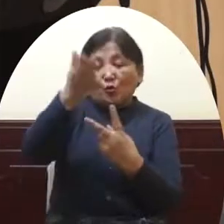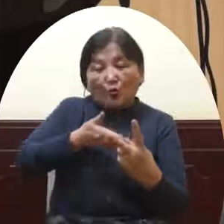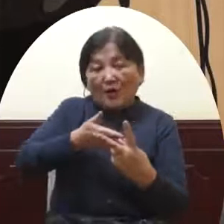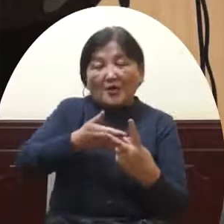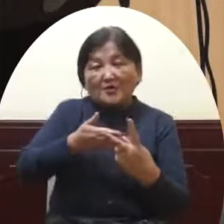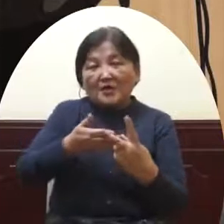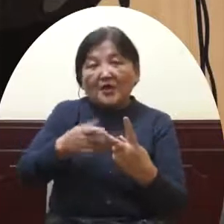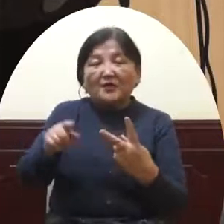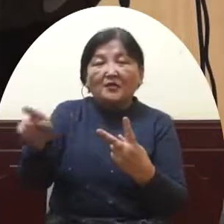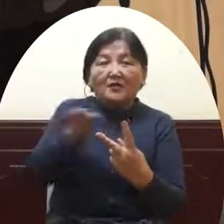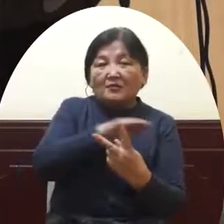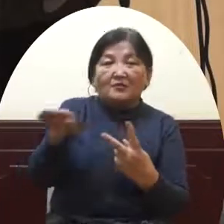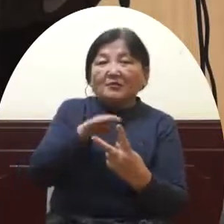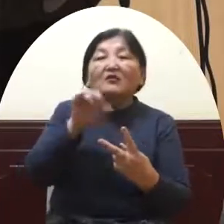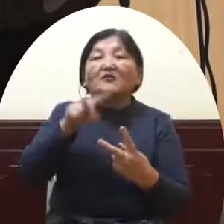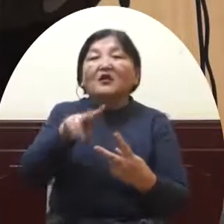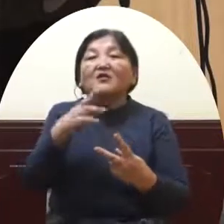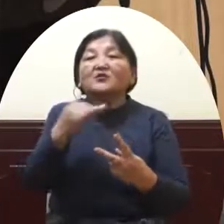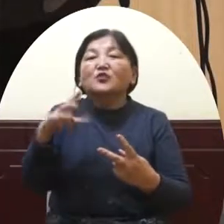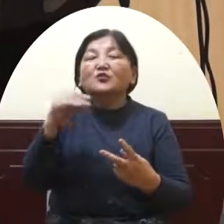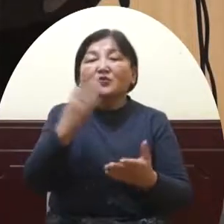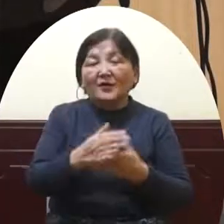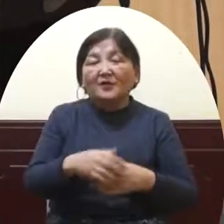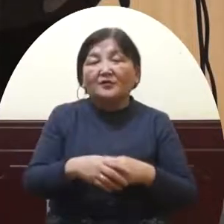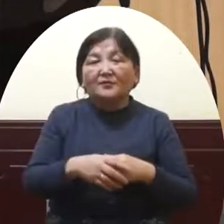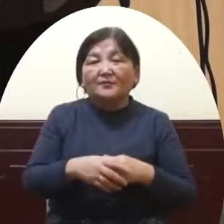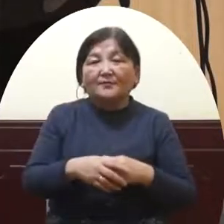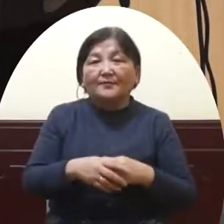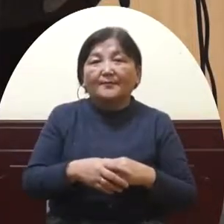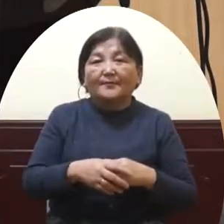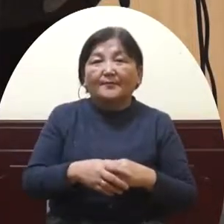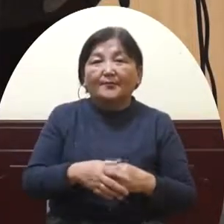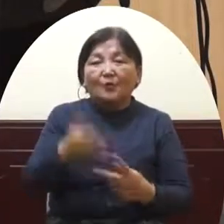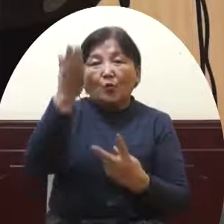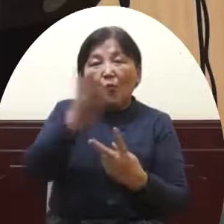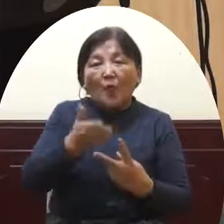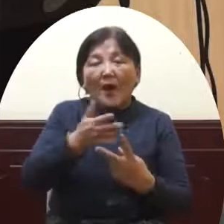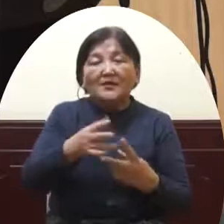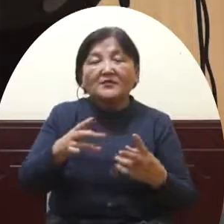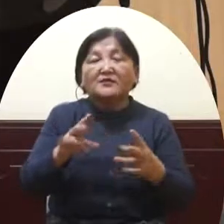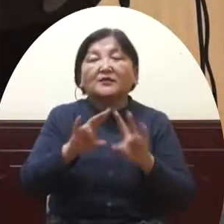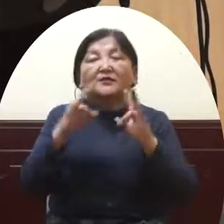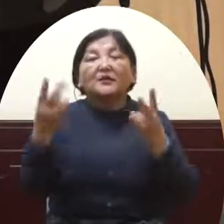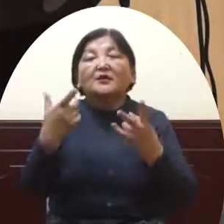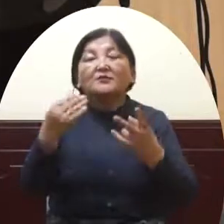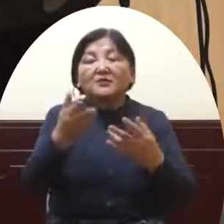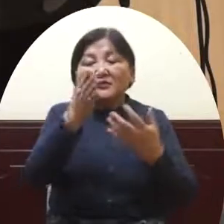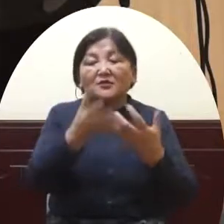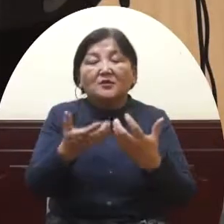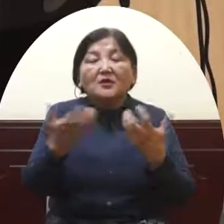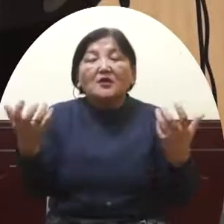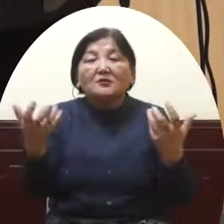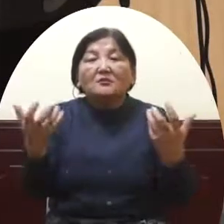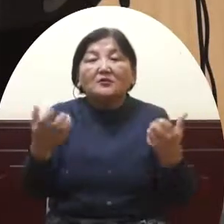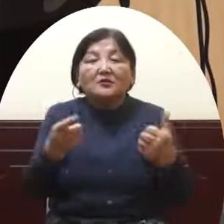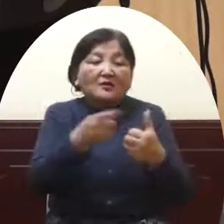энэ үзэгдлийг бол судлаачд юу гэж хэлжсэн бэ гэхээр divided society гэж хуваагдсан нийгэм, намуудаар талцаж хуваагдсан хин хиннийхээ